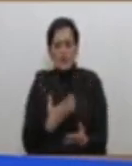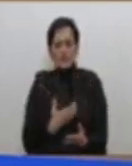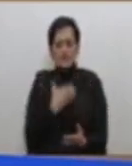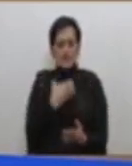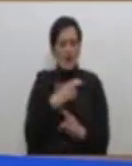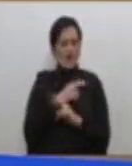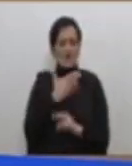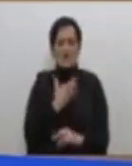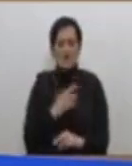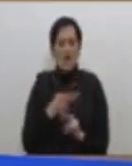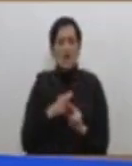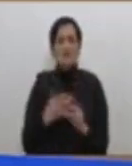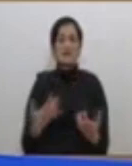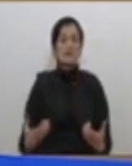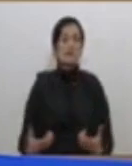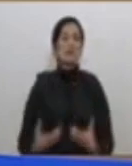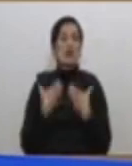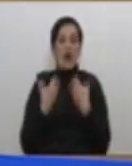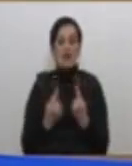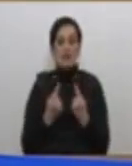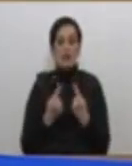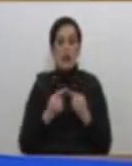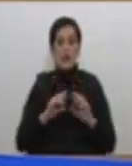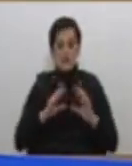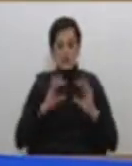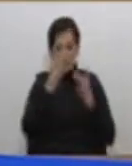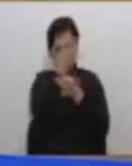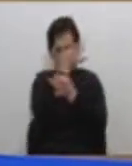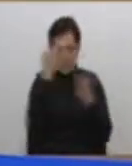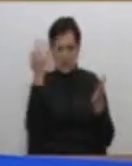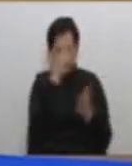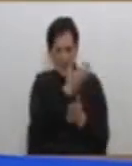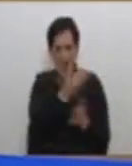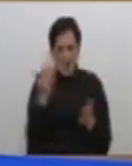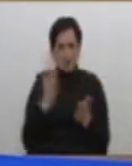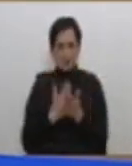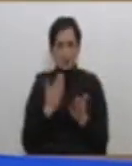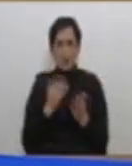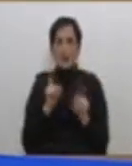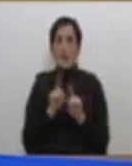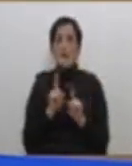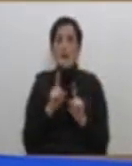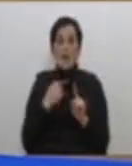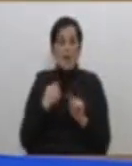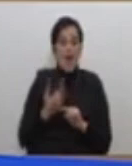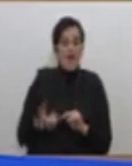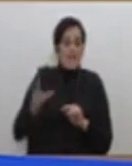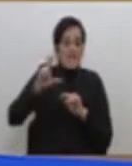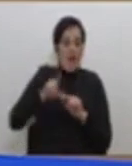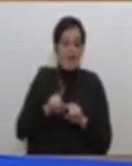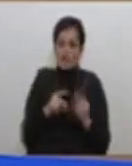es aris katastrofa. Es aris mteli tsivilizebuli katsobriobis martskhi da ar mgonia rames vacharbebdi aseti shepasebebis